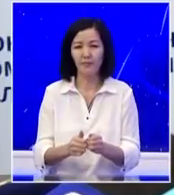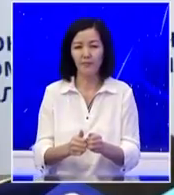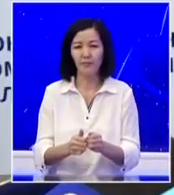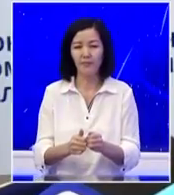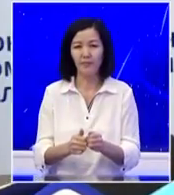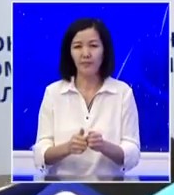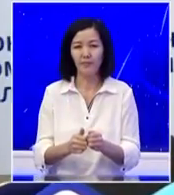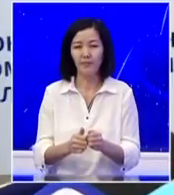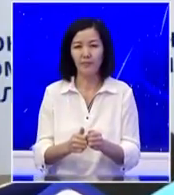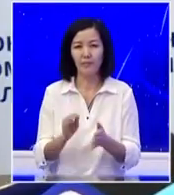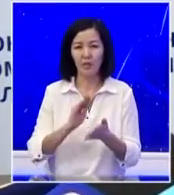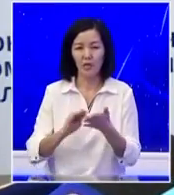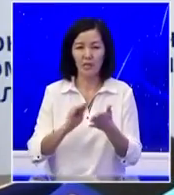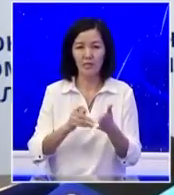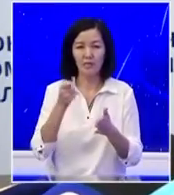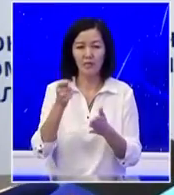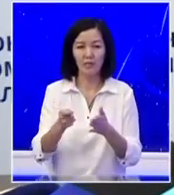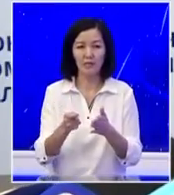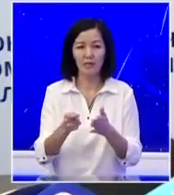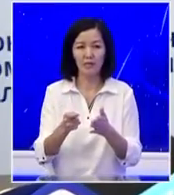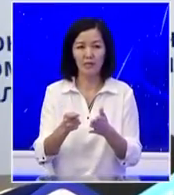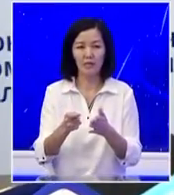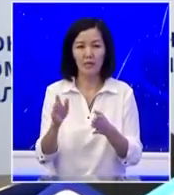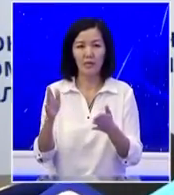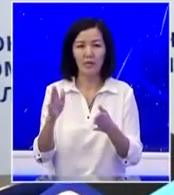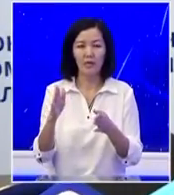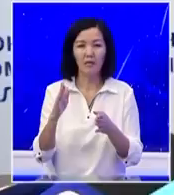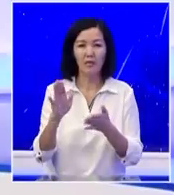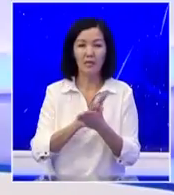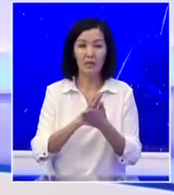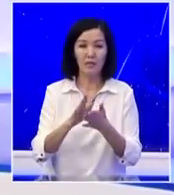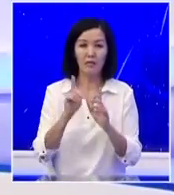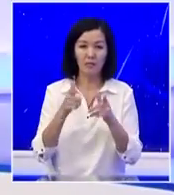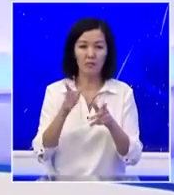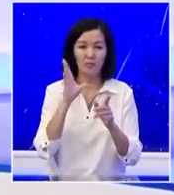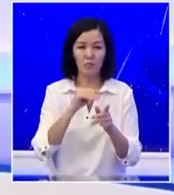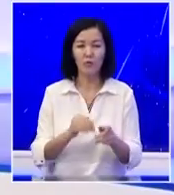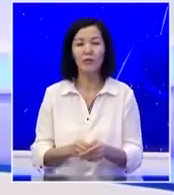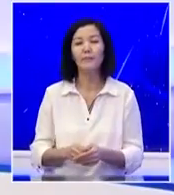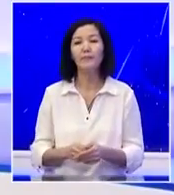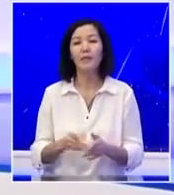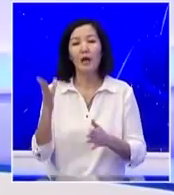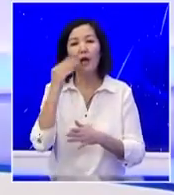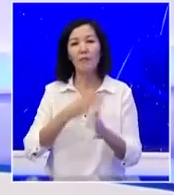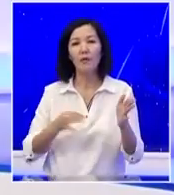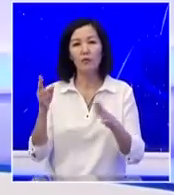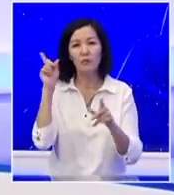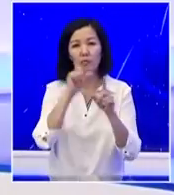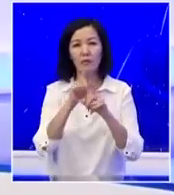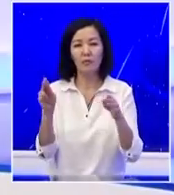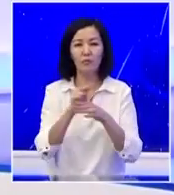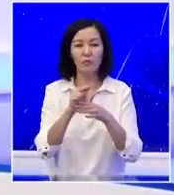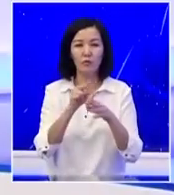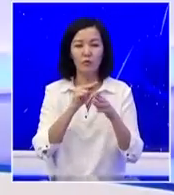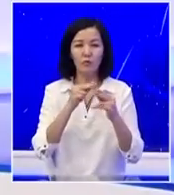арызын тапсырса, олар сонда грант ала алады. Алматы облысындағы мектептерде жөндеу